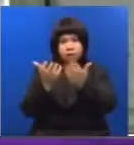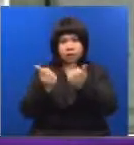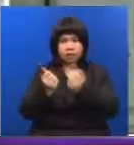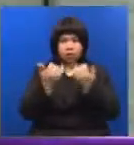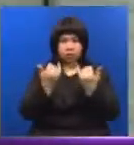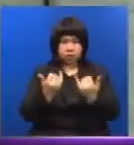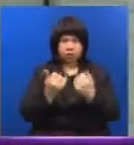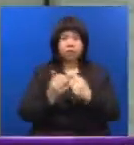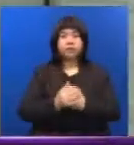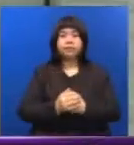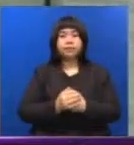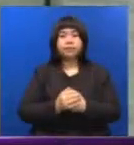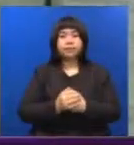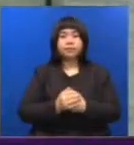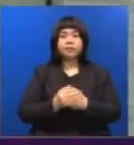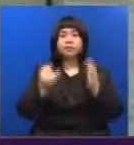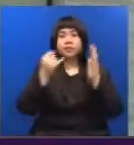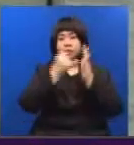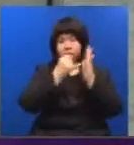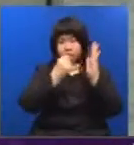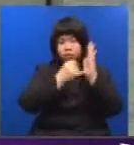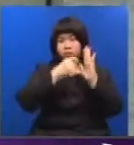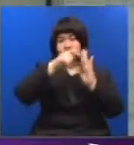น Bharat Band Kh